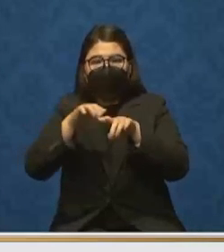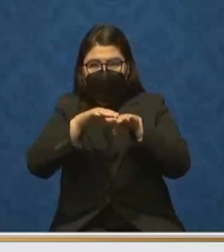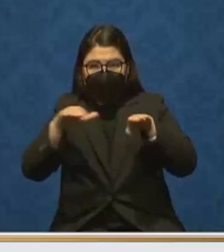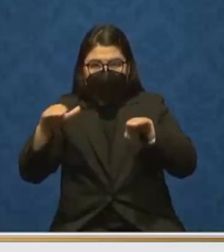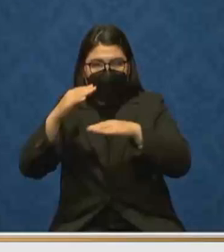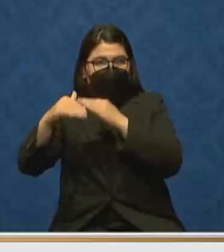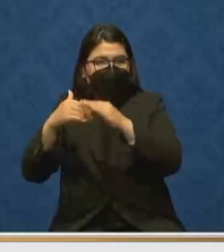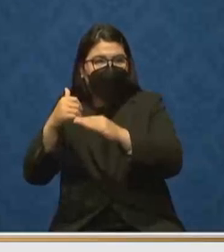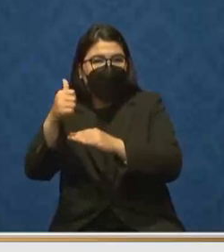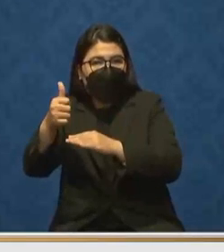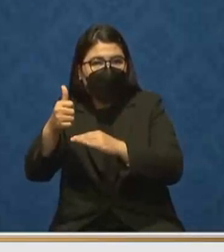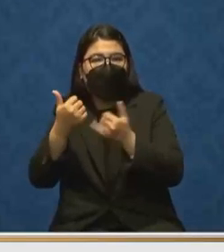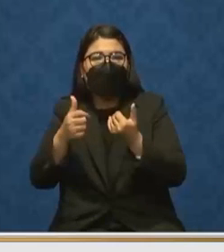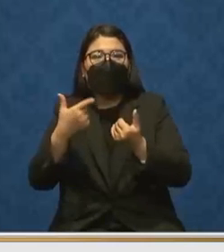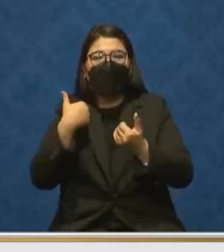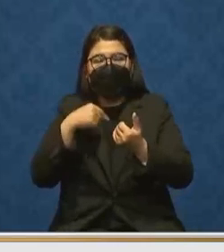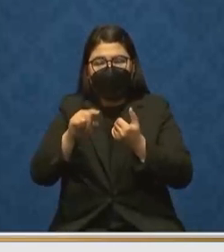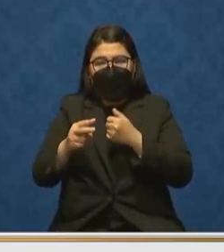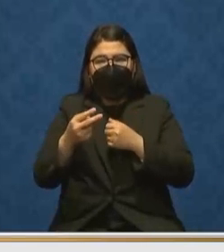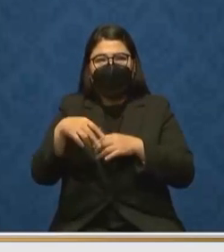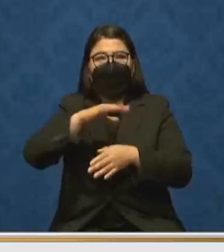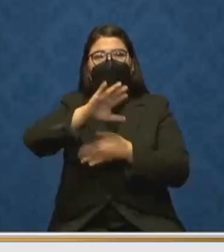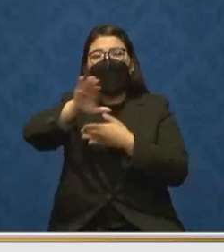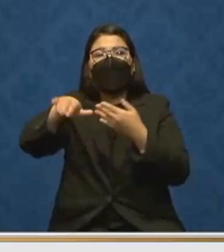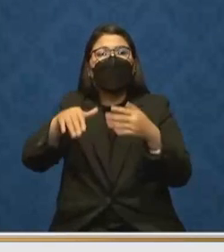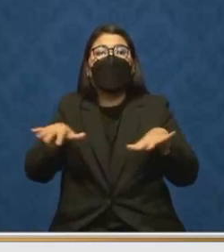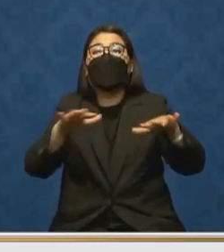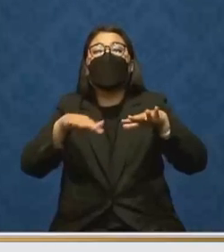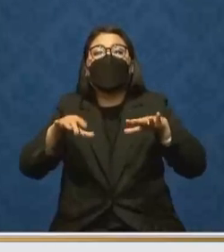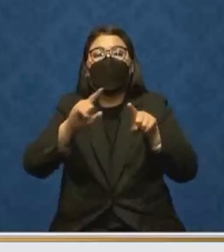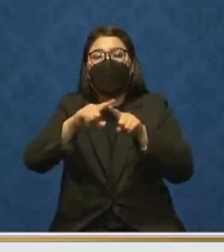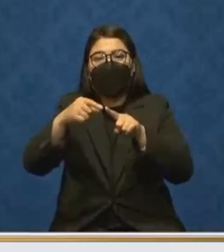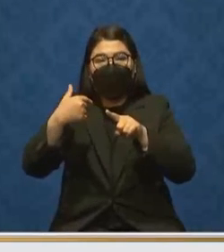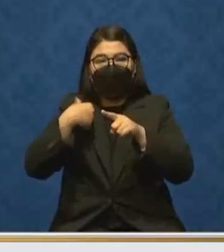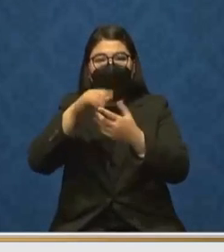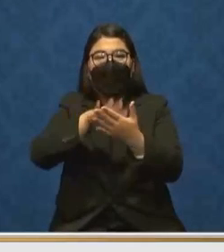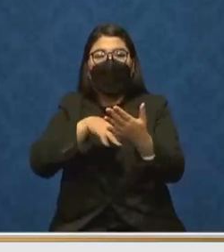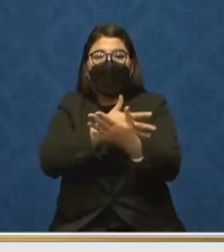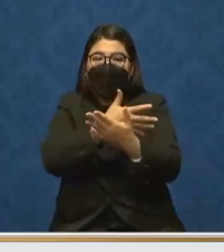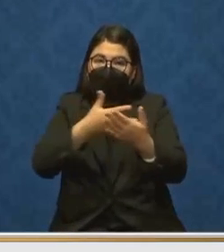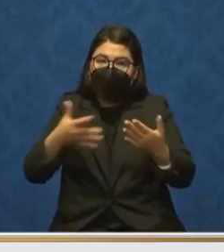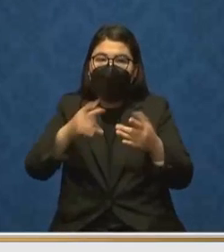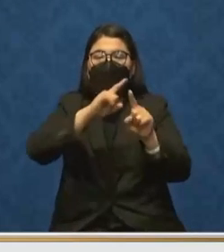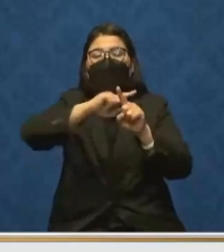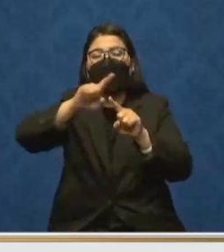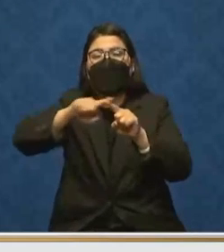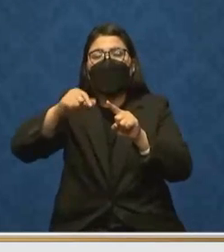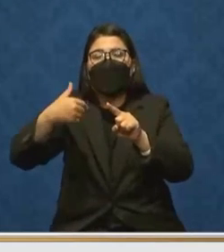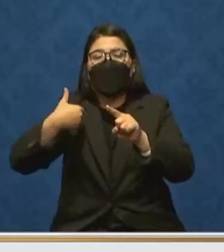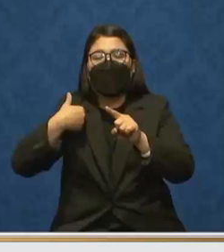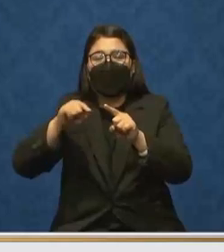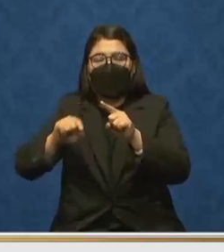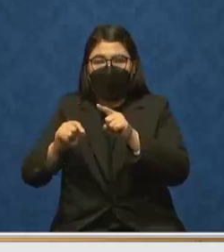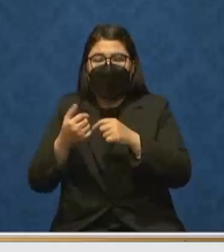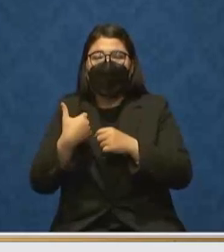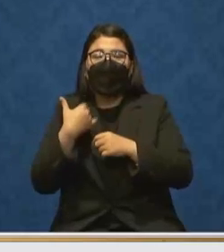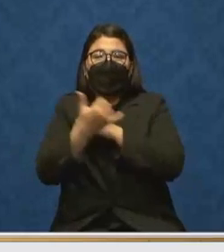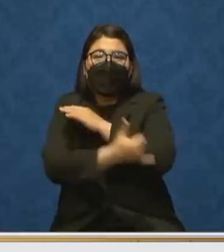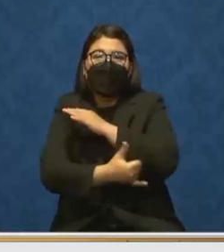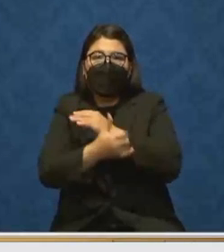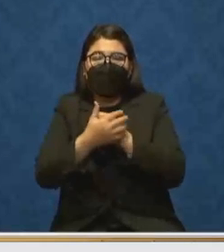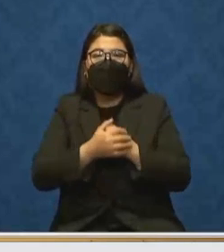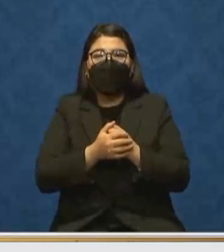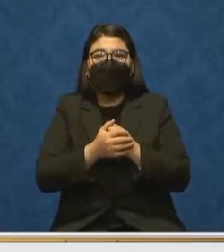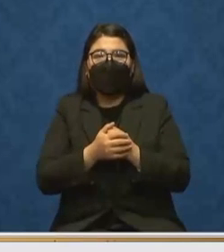ไกการบริหารจัดการความมั่นคงแบบองค์รวมขับเคลื่อนนโยบายและแผนระดับชาติว่าด้วยความมั่นคงแห่งชาติ